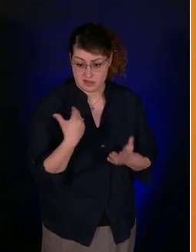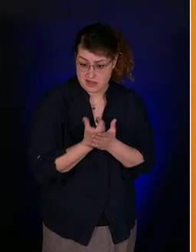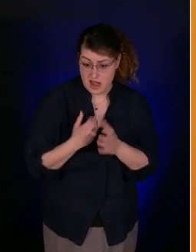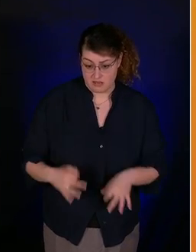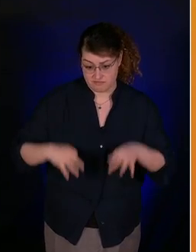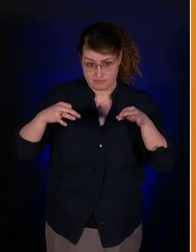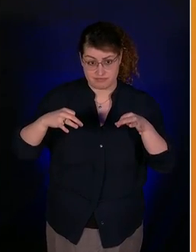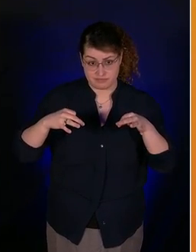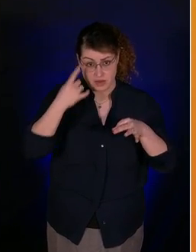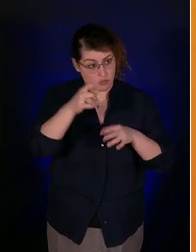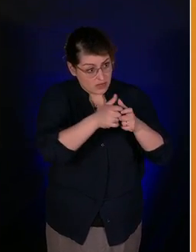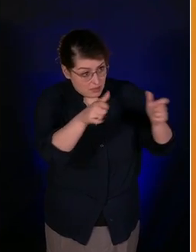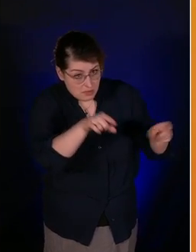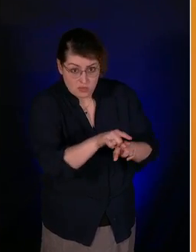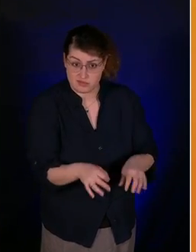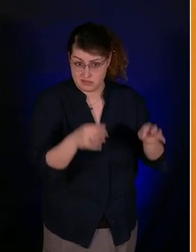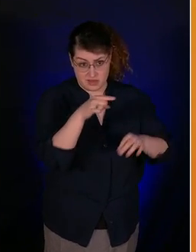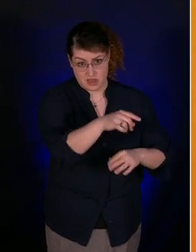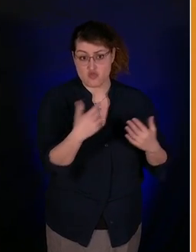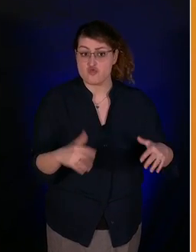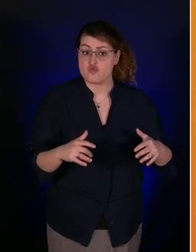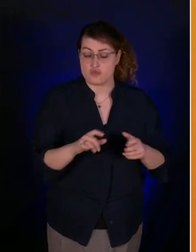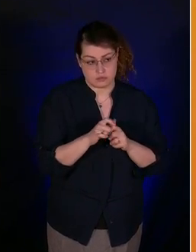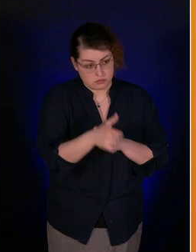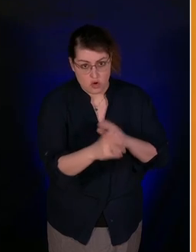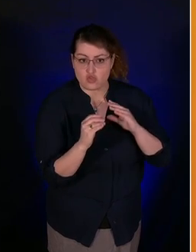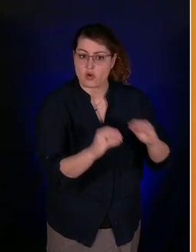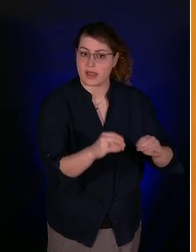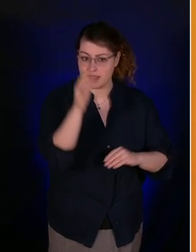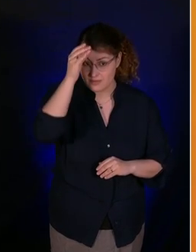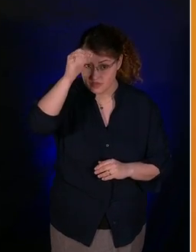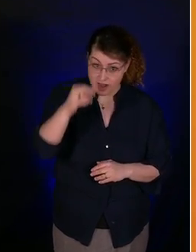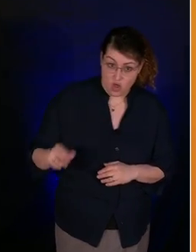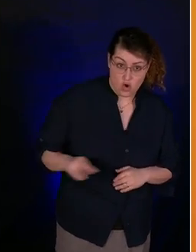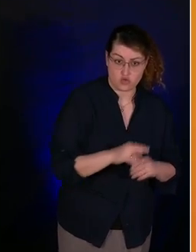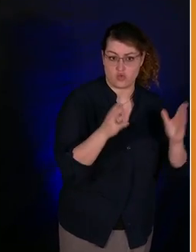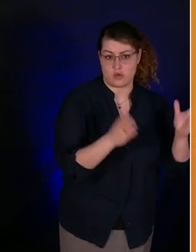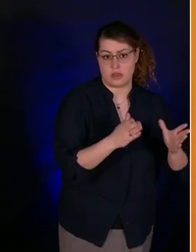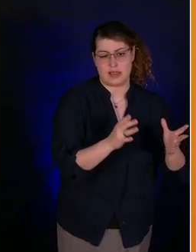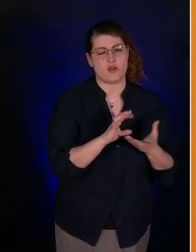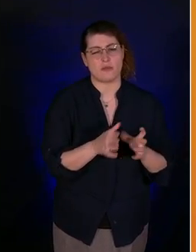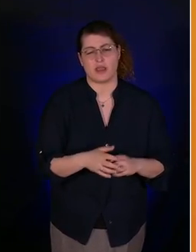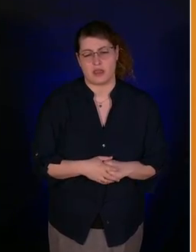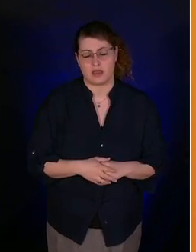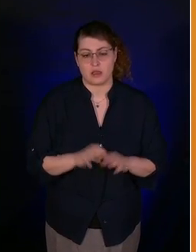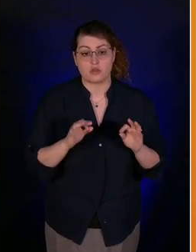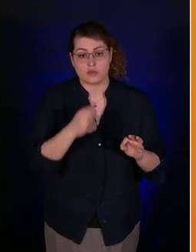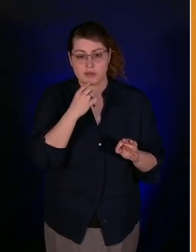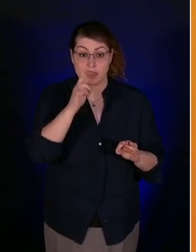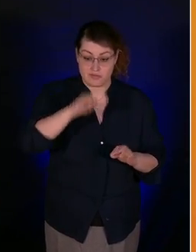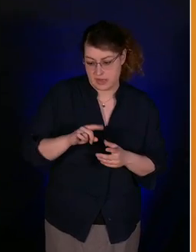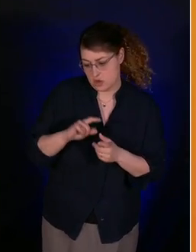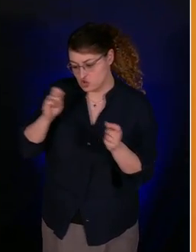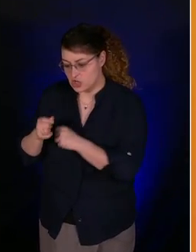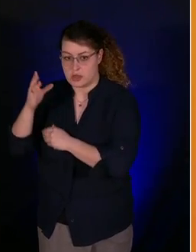pour les établissements, car les professionnels auront des difficultés à réintégrer l'hôpital, car ils ont dû se reconvertir au